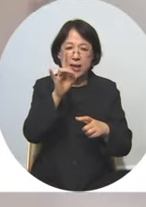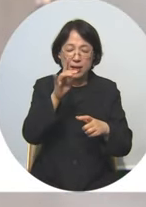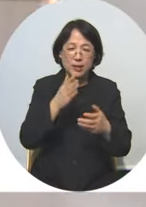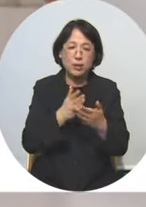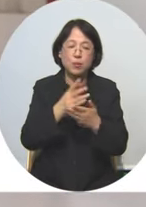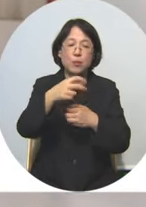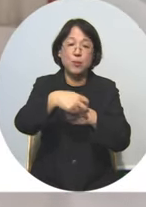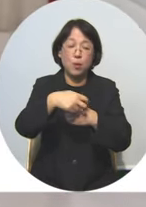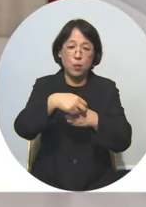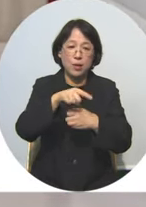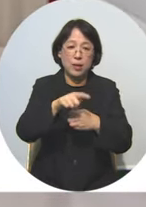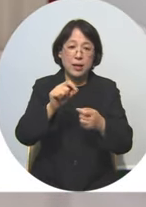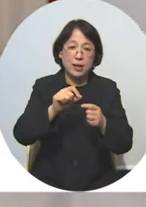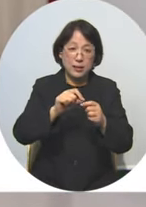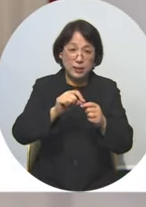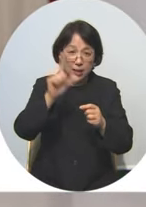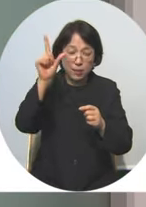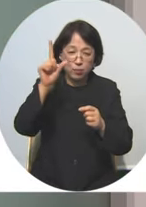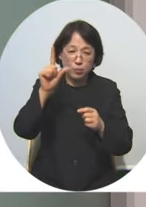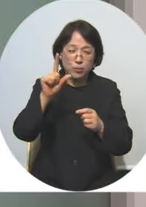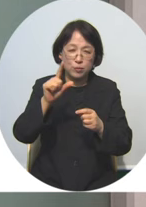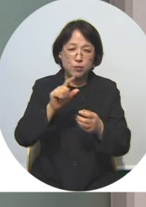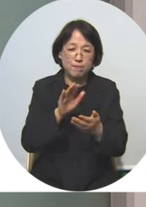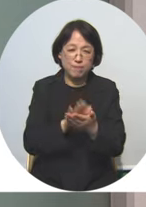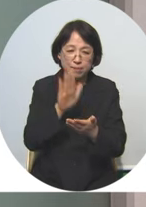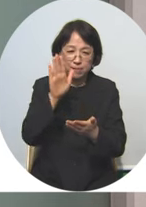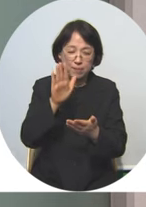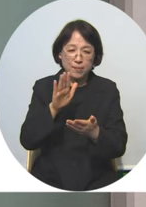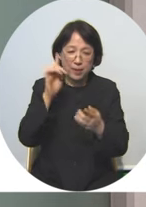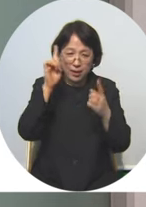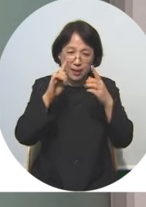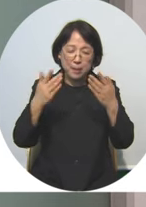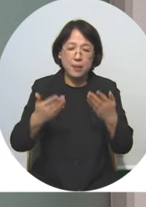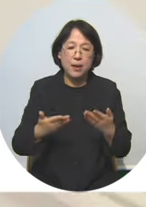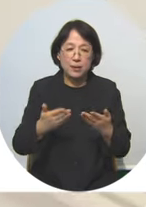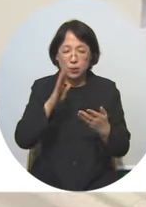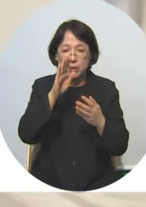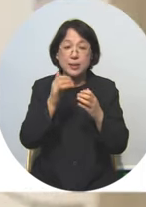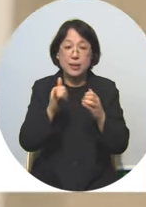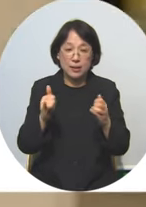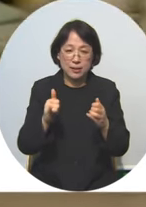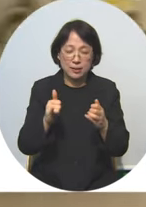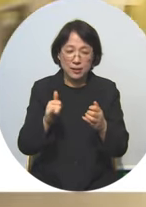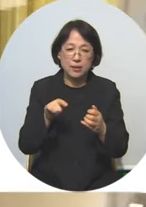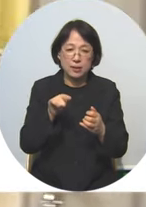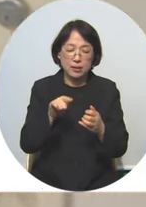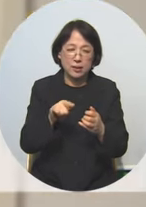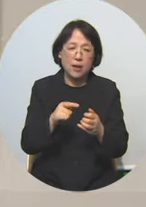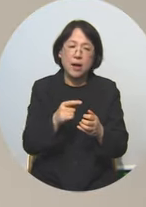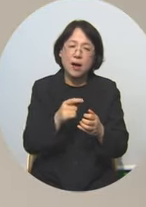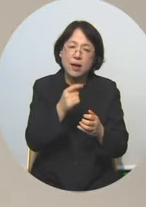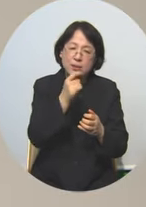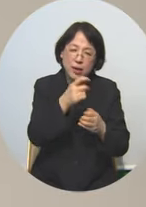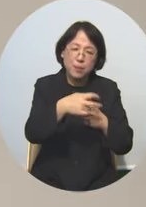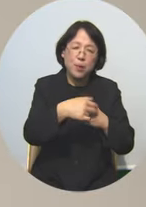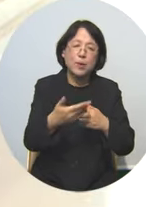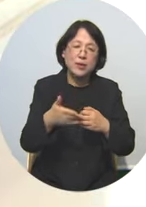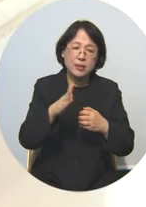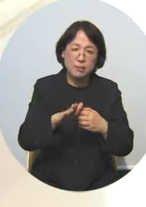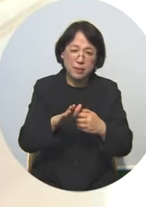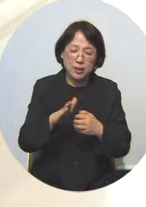환자 대부분이 화상 환자들입니다. 규모는 작지만 화상치료에서 전문성을 인정받아 지역의 환자들이